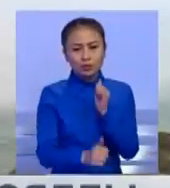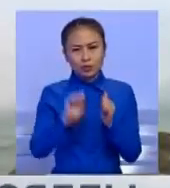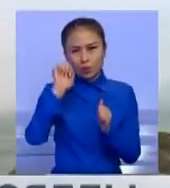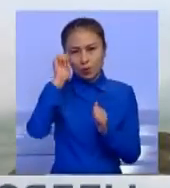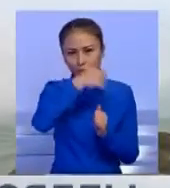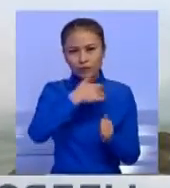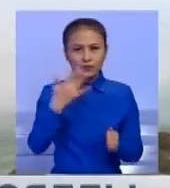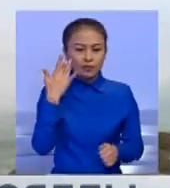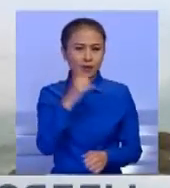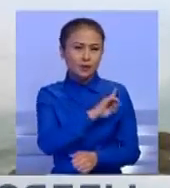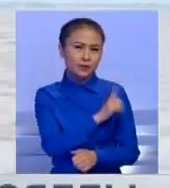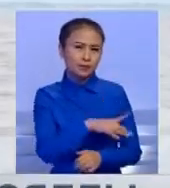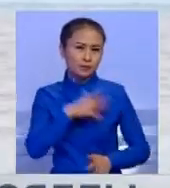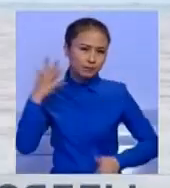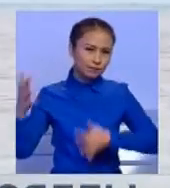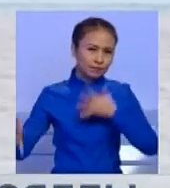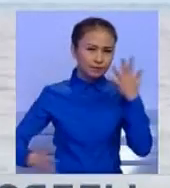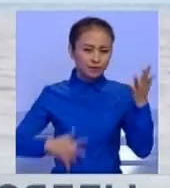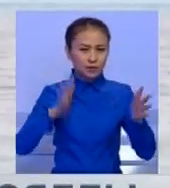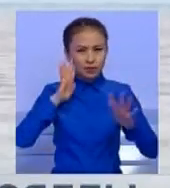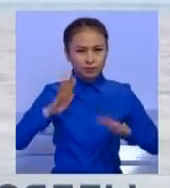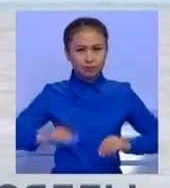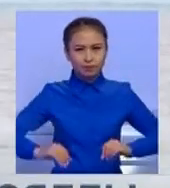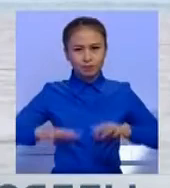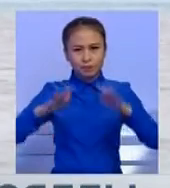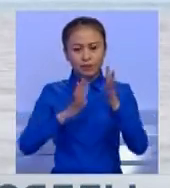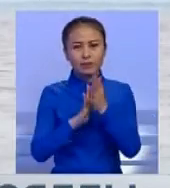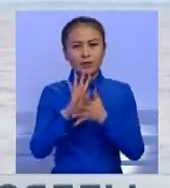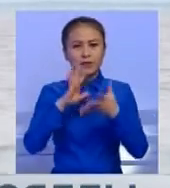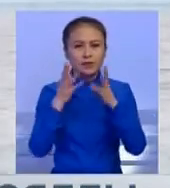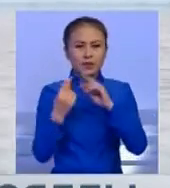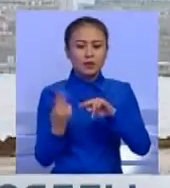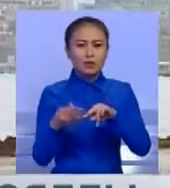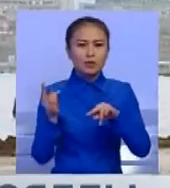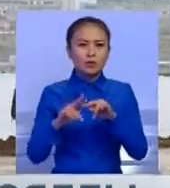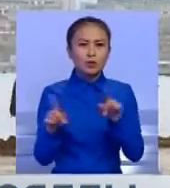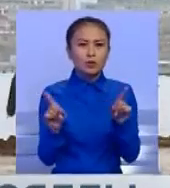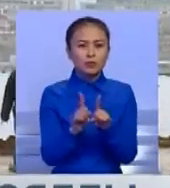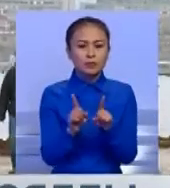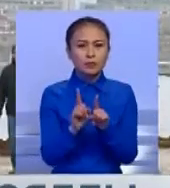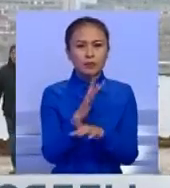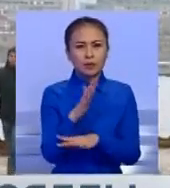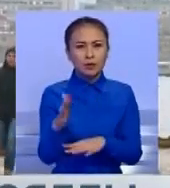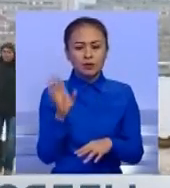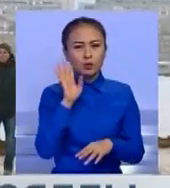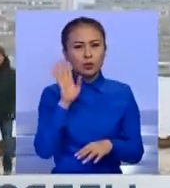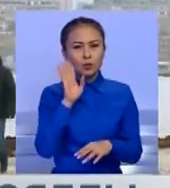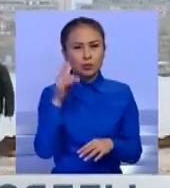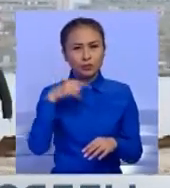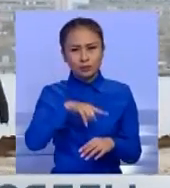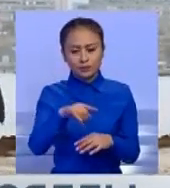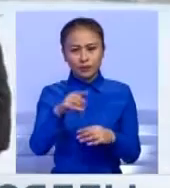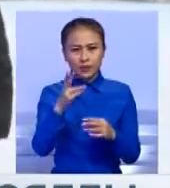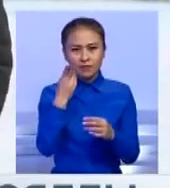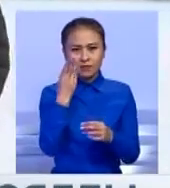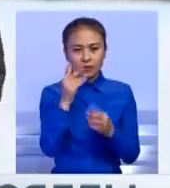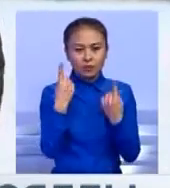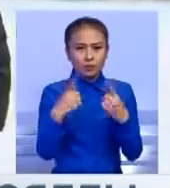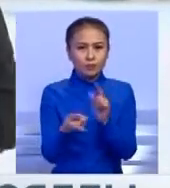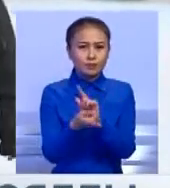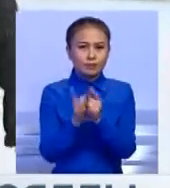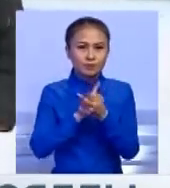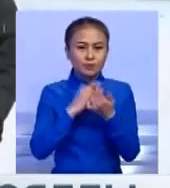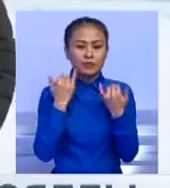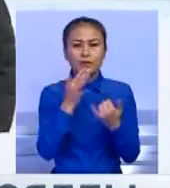байқалады. Қатты дауыл тұрып, теңіз балдырлары жағаға соғылған. Ұрылған өсімдіктердің әсерінен су осындай түске боялады. Оның